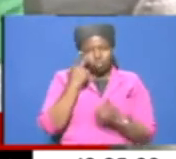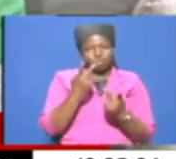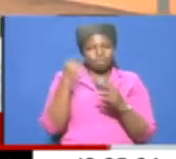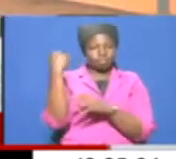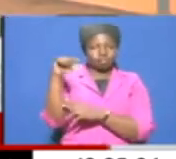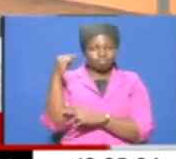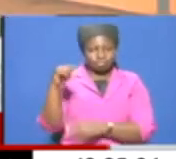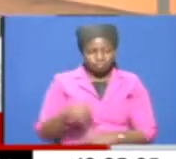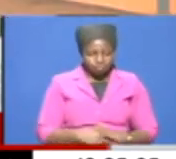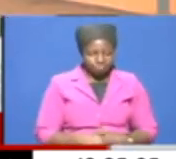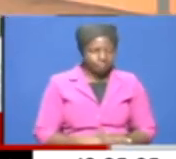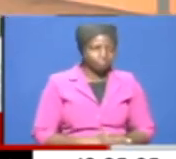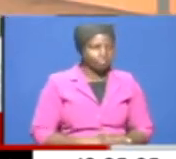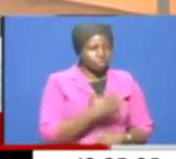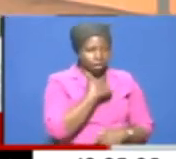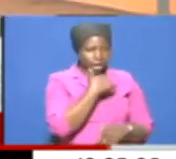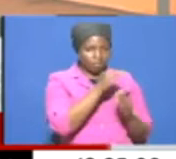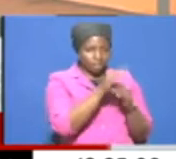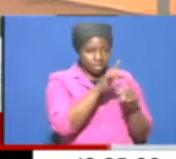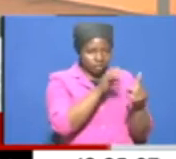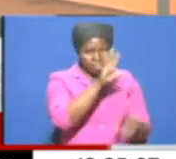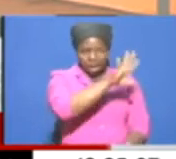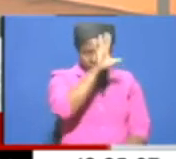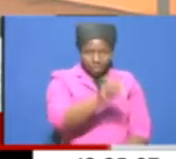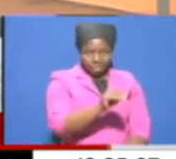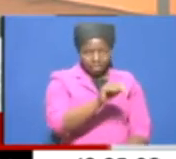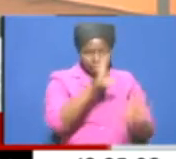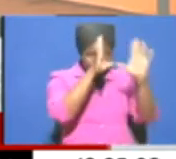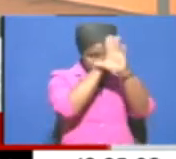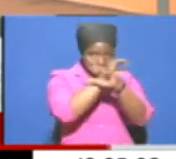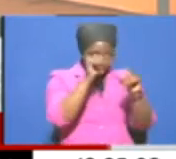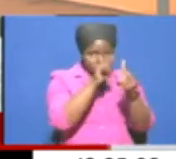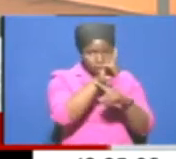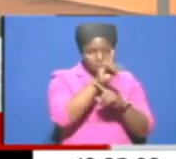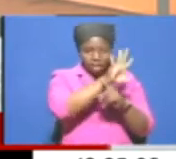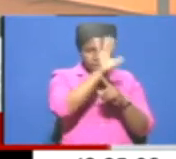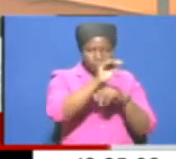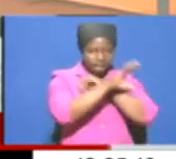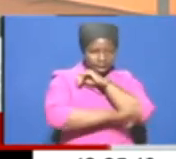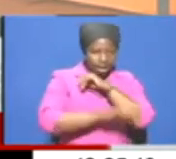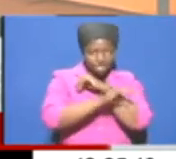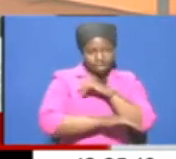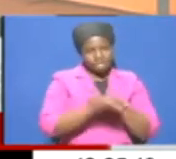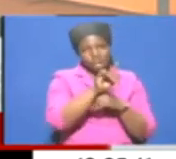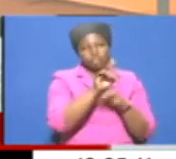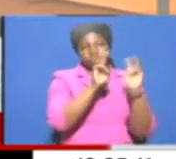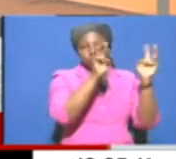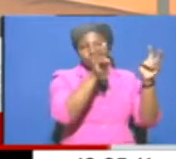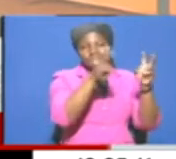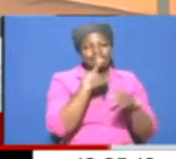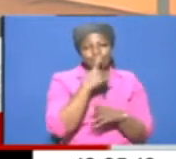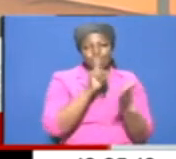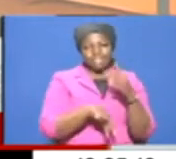Kuna kiongozi kutoka Afrika, rais wa mojawapo ya mataifa ya Afrika, alinukuliwa akisema mataifa ya